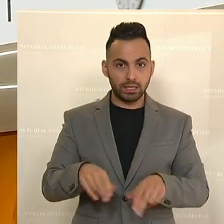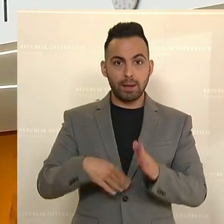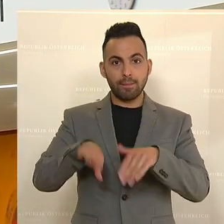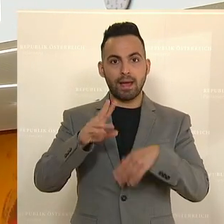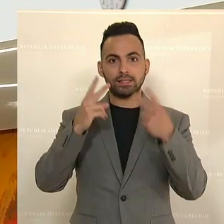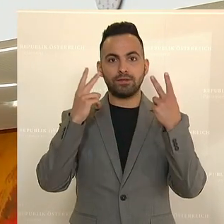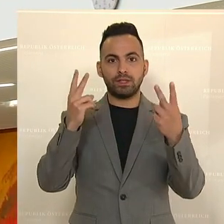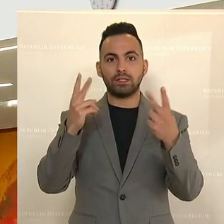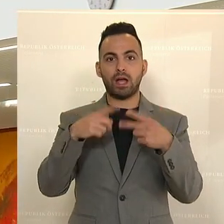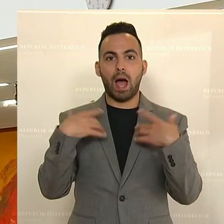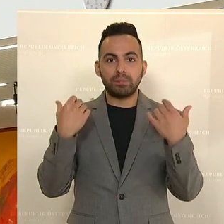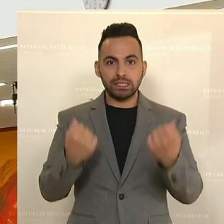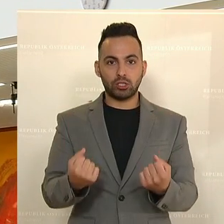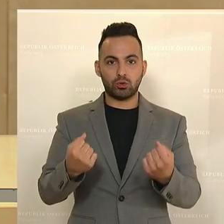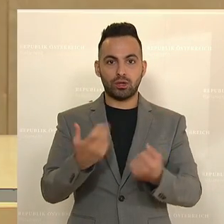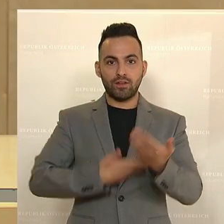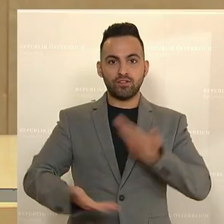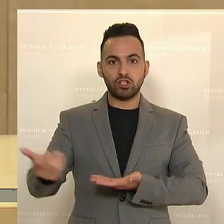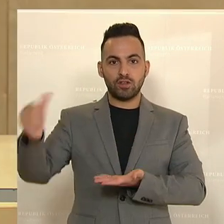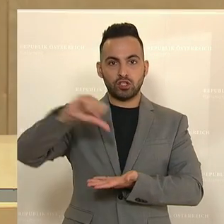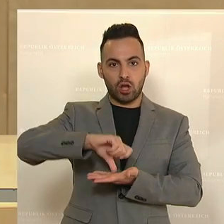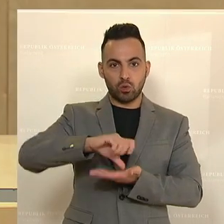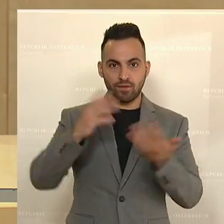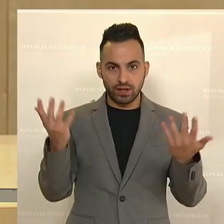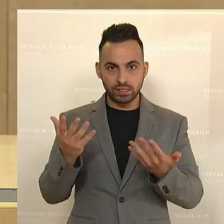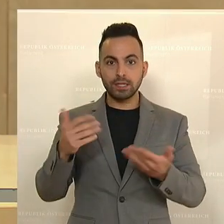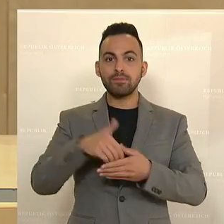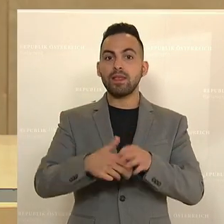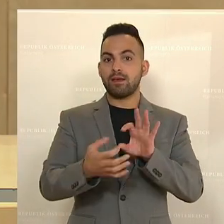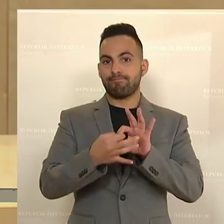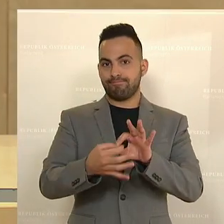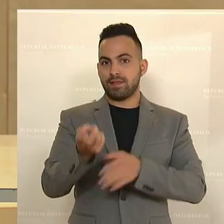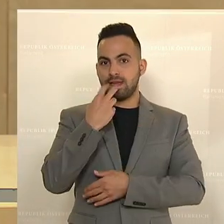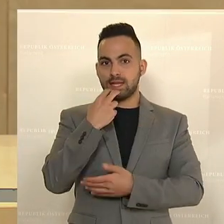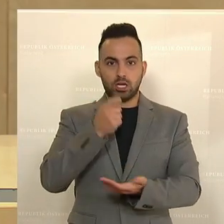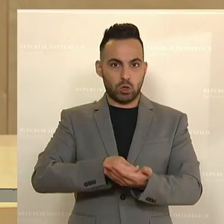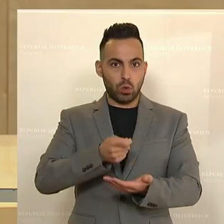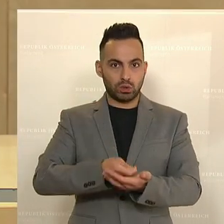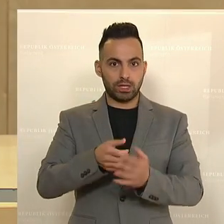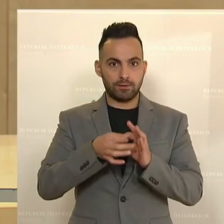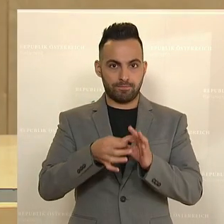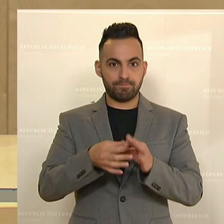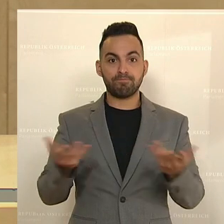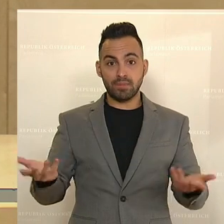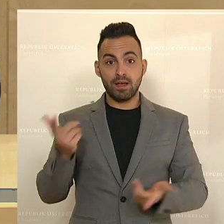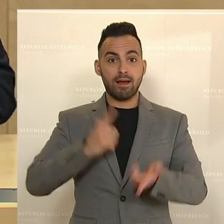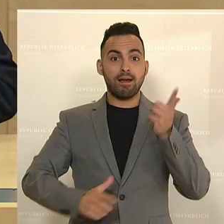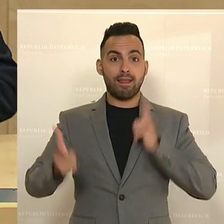Wesentliche unseres für die Absicherung des Wirtschaftsstandortes sind einfach die Energiekosten. Und es titeln